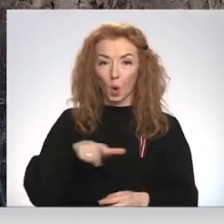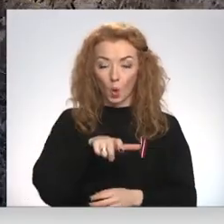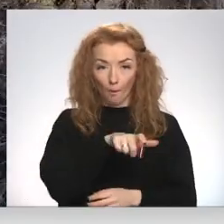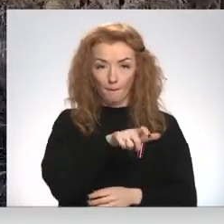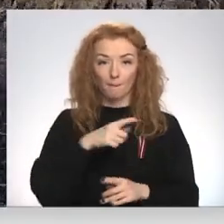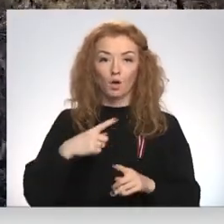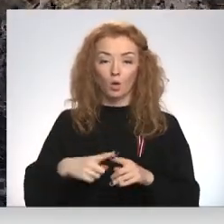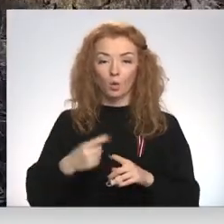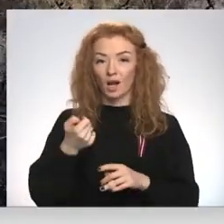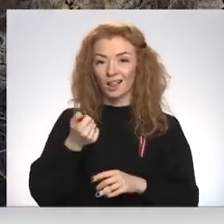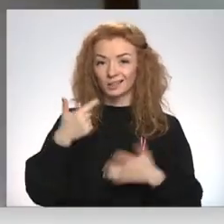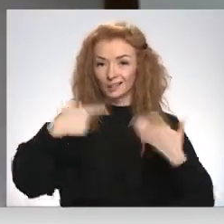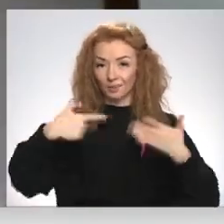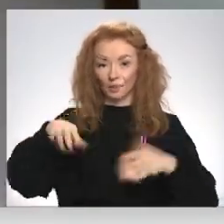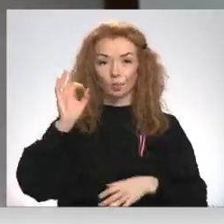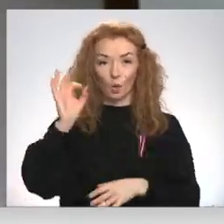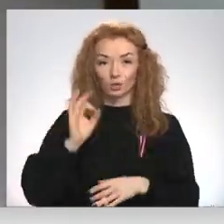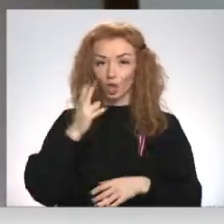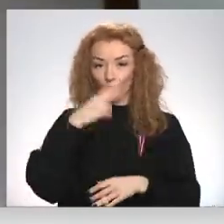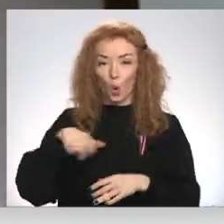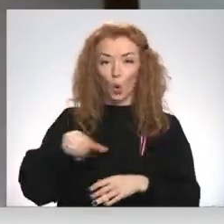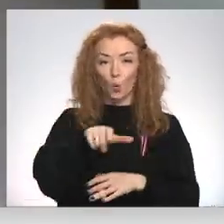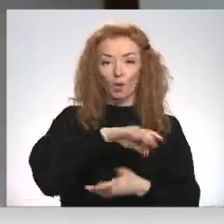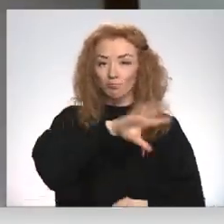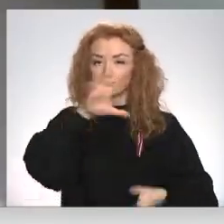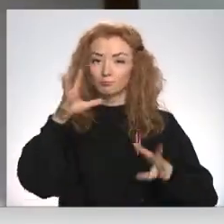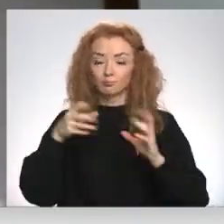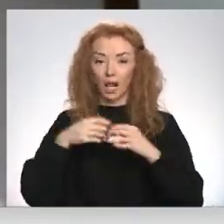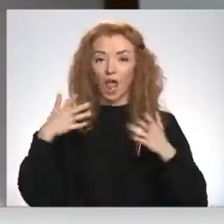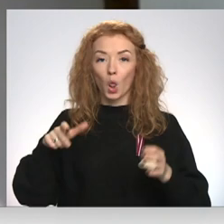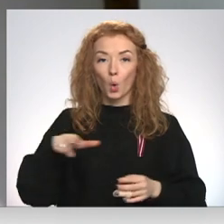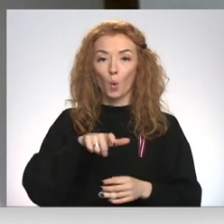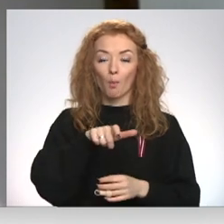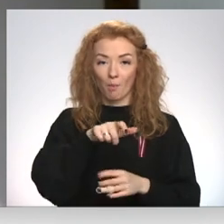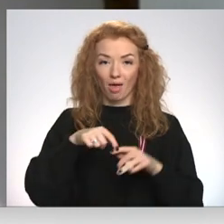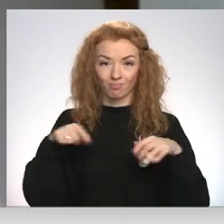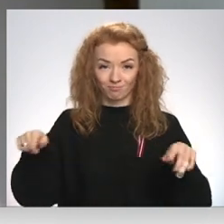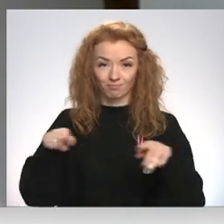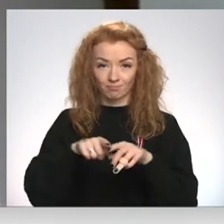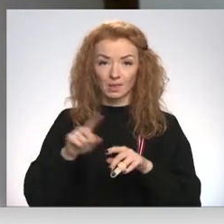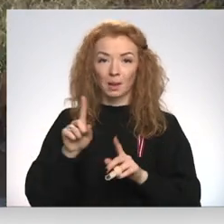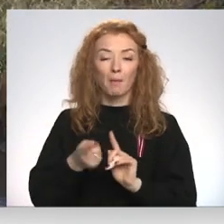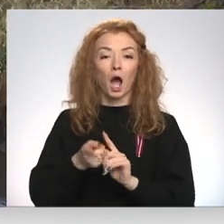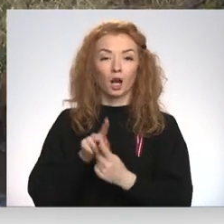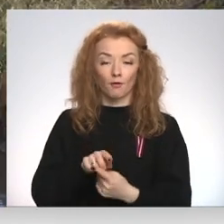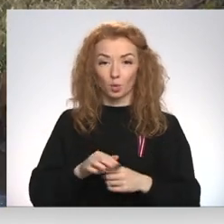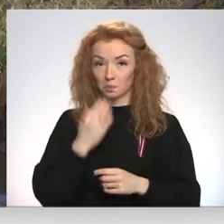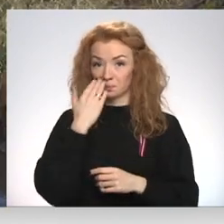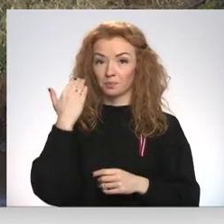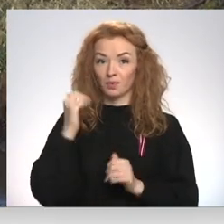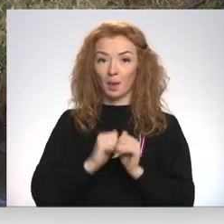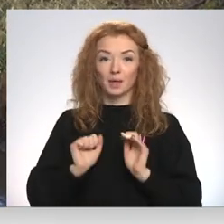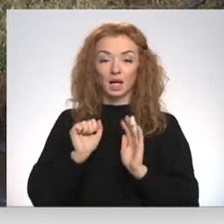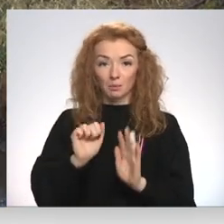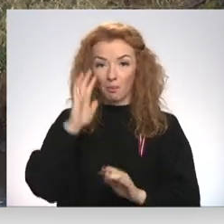baseina apgabalā. Gandrīz 70% no upju posmiem Lielupes upju baseina apgabalā ir pārveidoti. Nu pat dabas